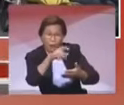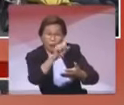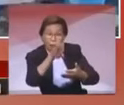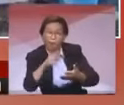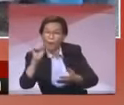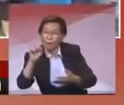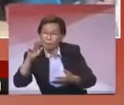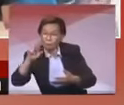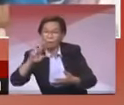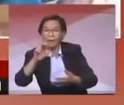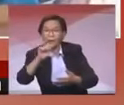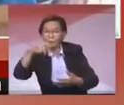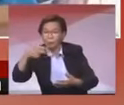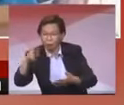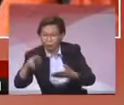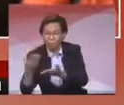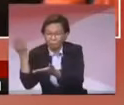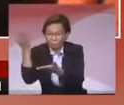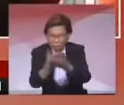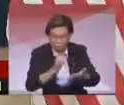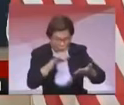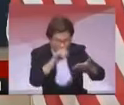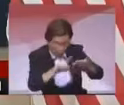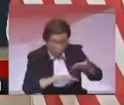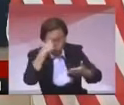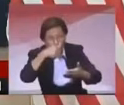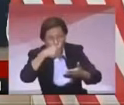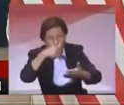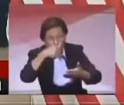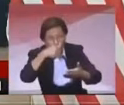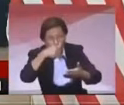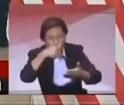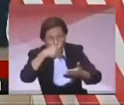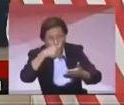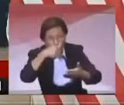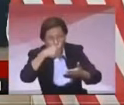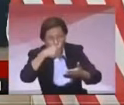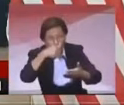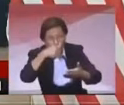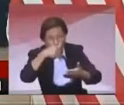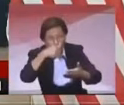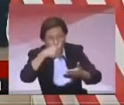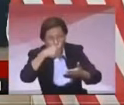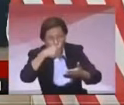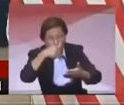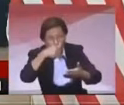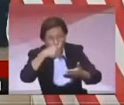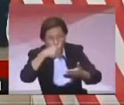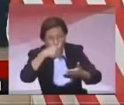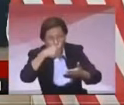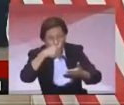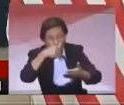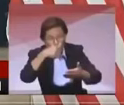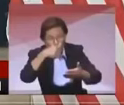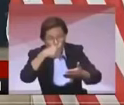SPR untuk PRK Batu Sapi dan PRN Sarawak. I will study the SOP provided by the SPR for the